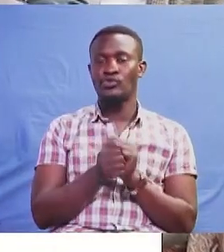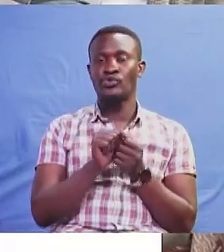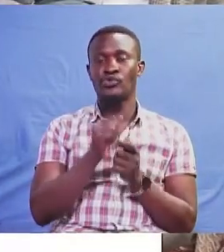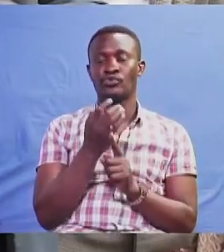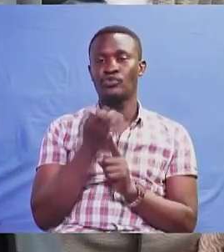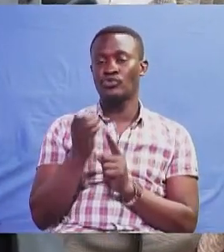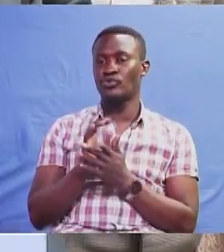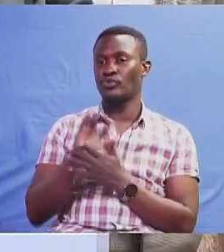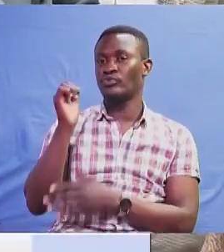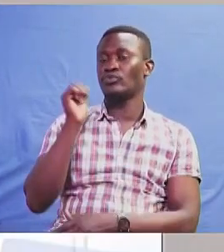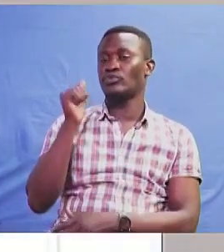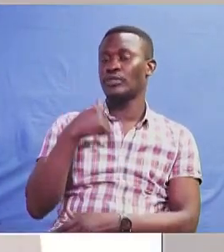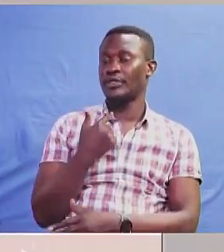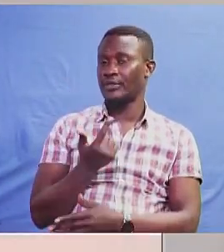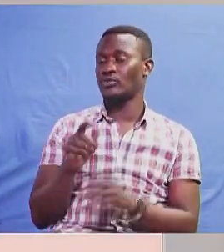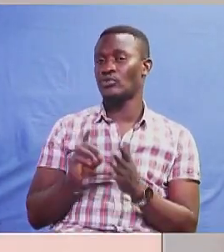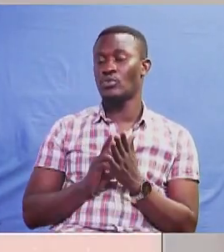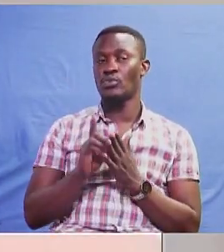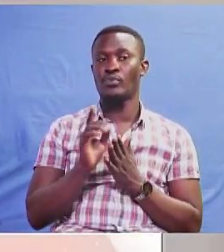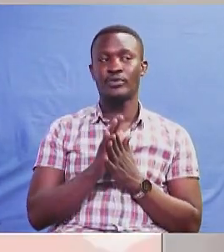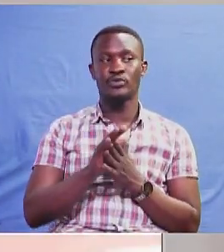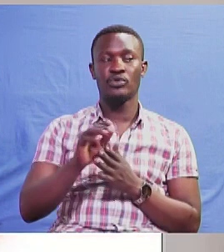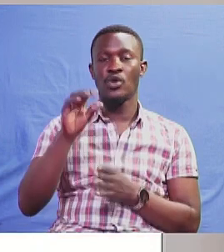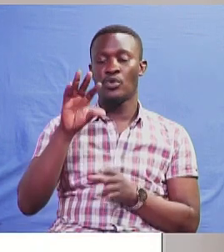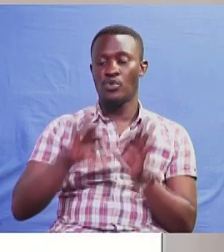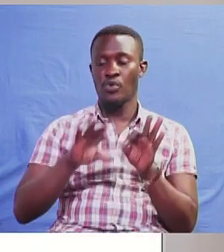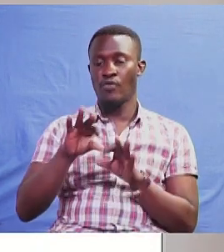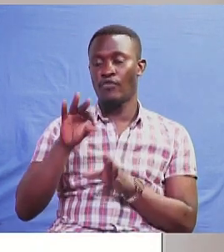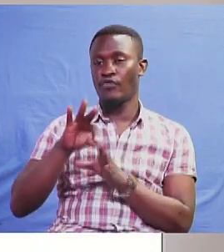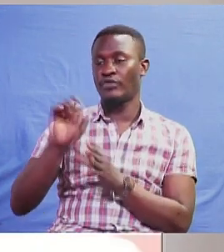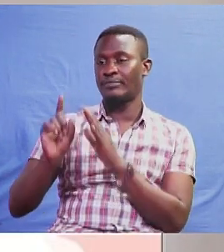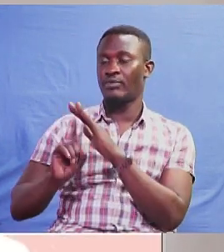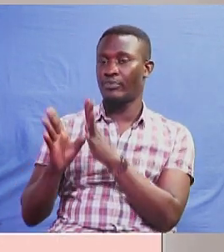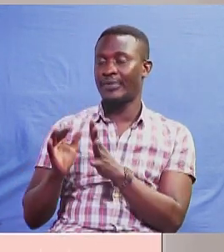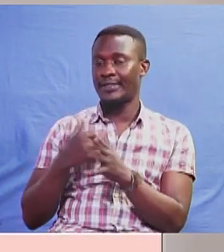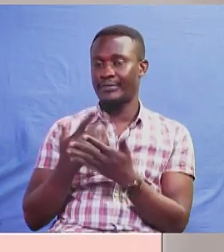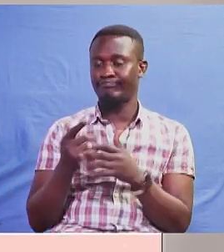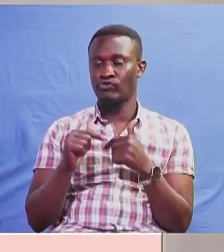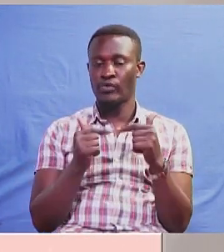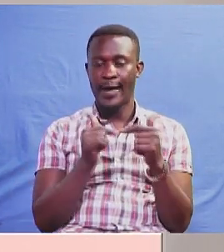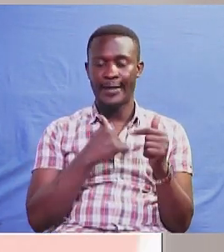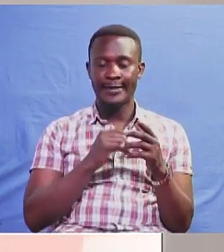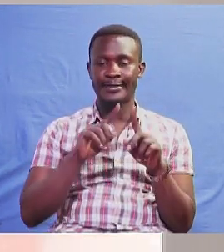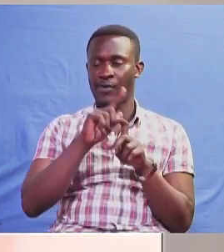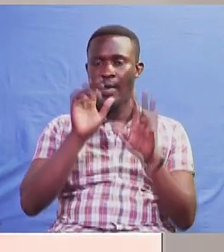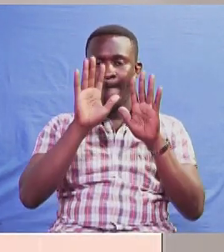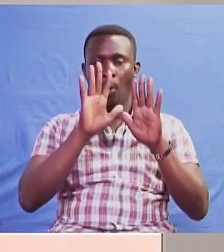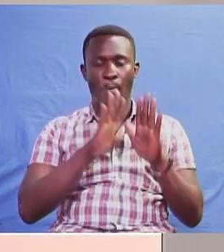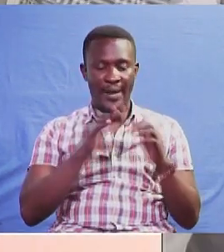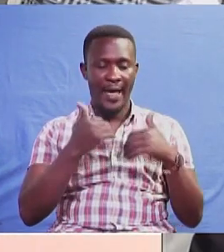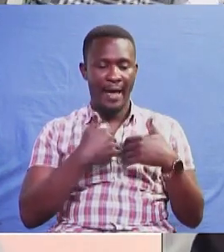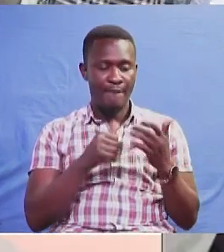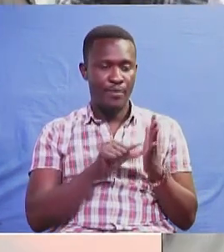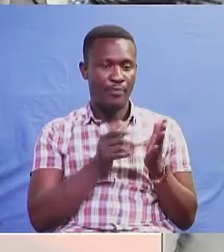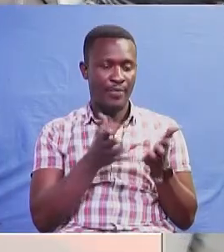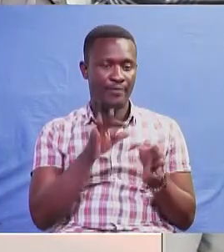mazingira ya kisiasa kwa kuendeleza ugombeaji wa Kindiki huku wakipuuza masuala muhimu yanayowakabili wapiga